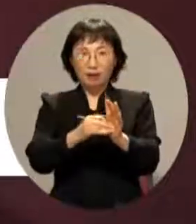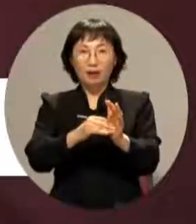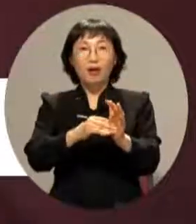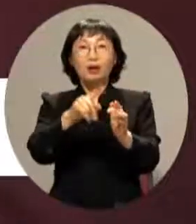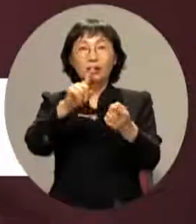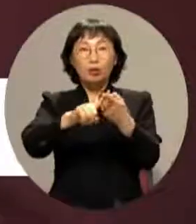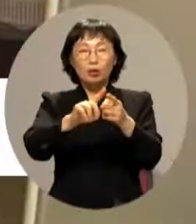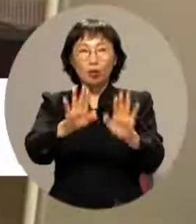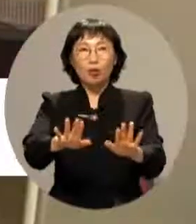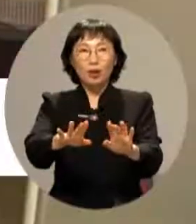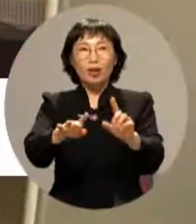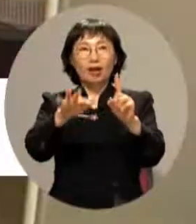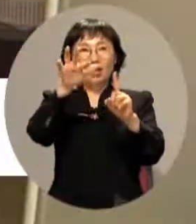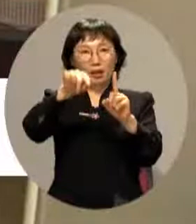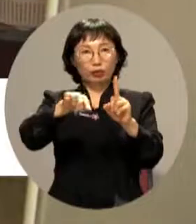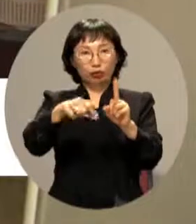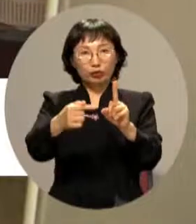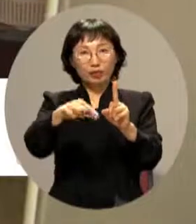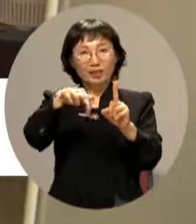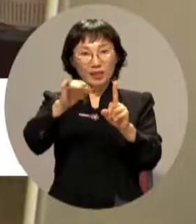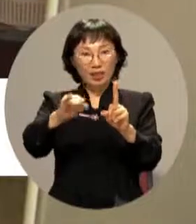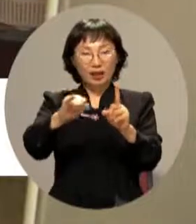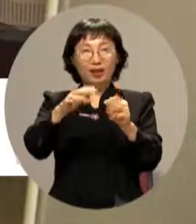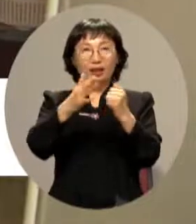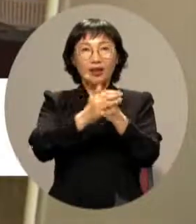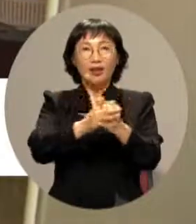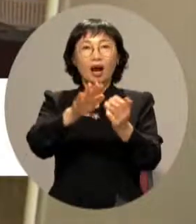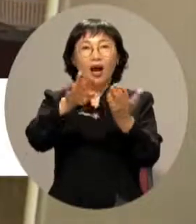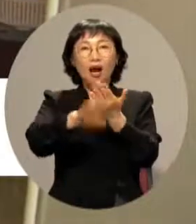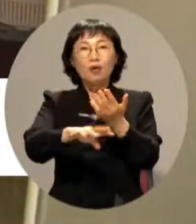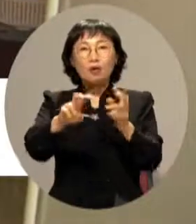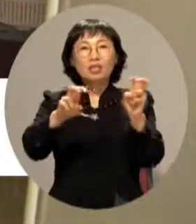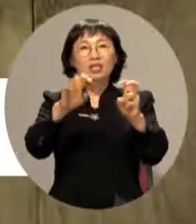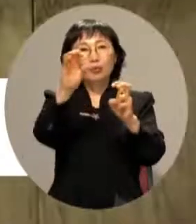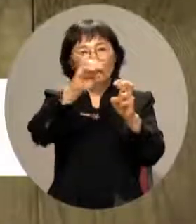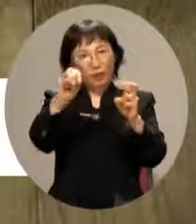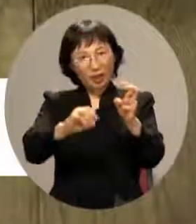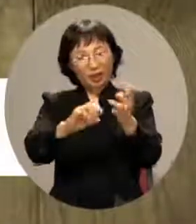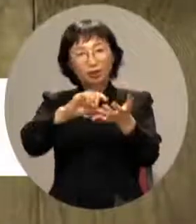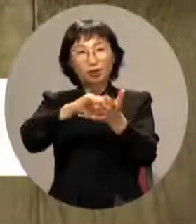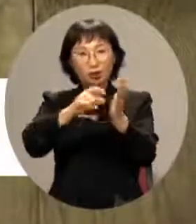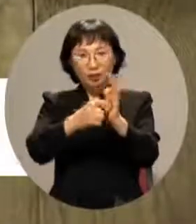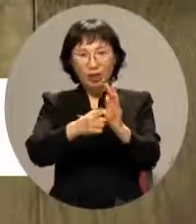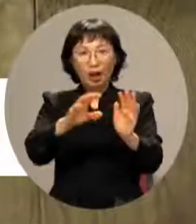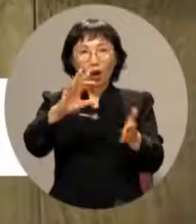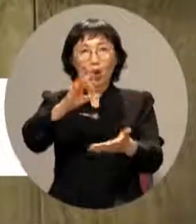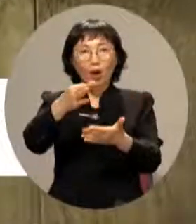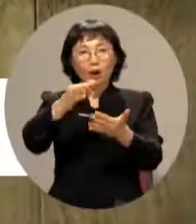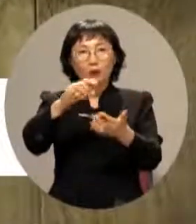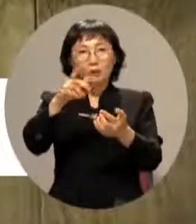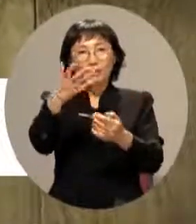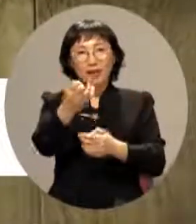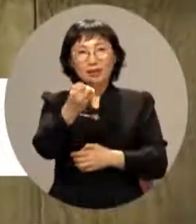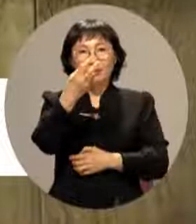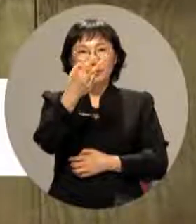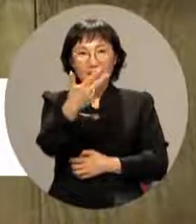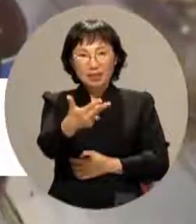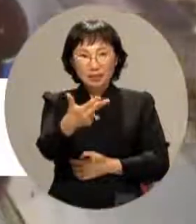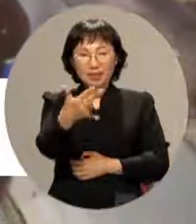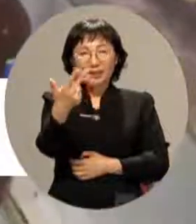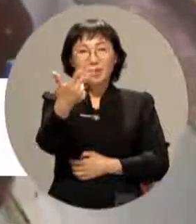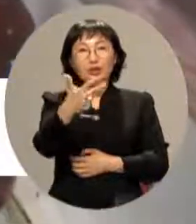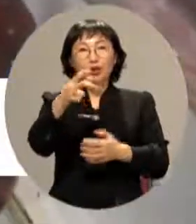올해 1분기 국내 소득 하위 20% 에 속하는 가구는 월 가처분소득 8 177,000 원 가운데